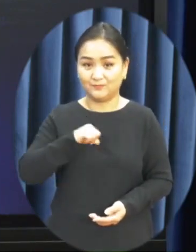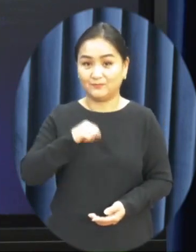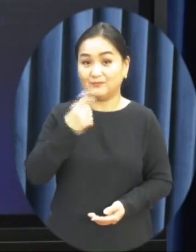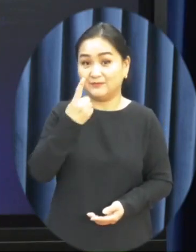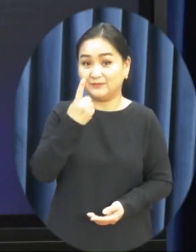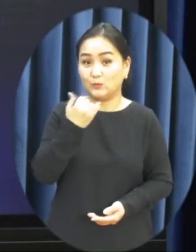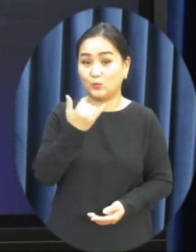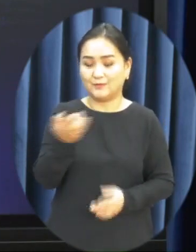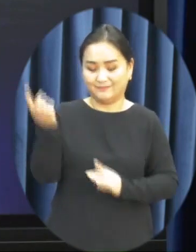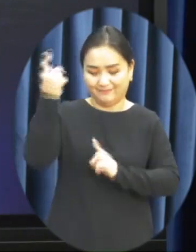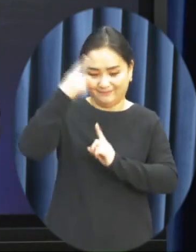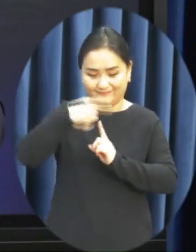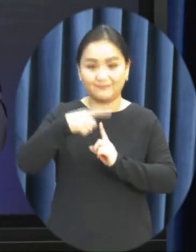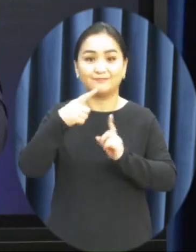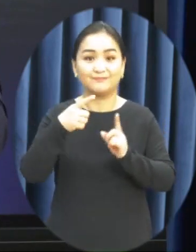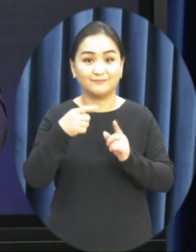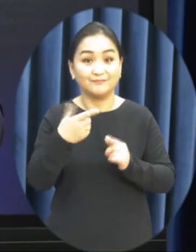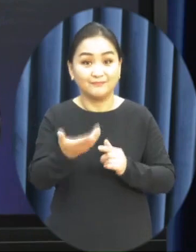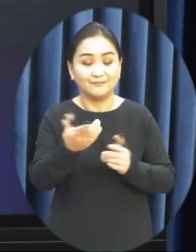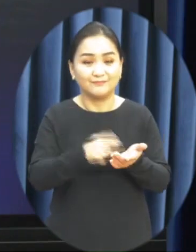རདང སྐྱུ སྐེད སུག